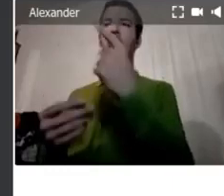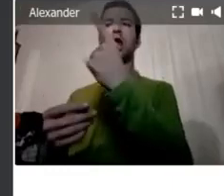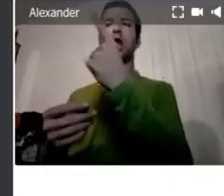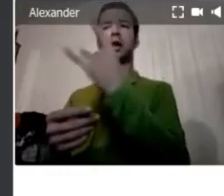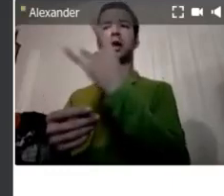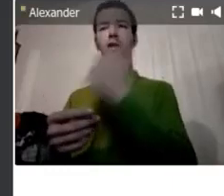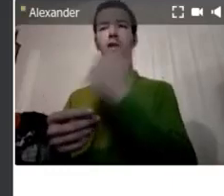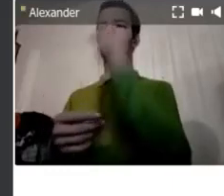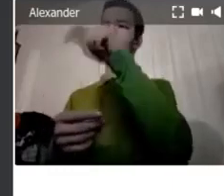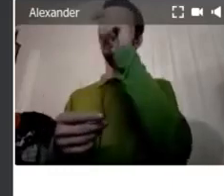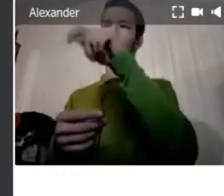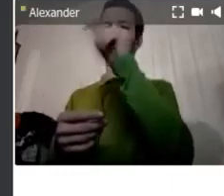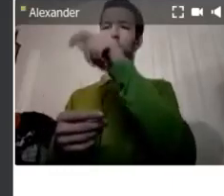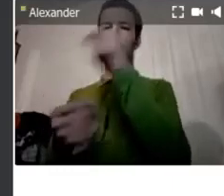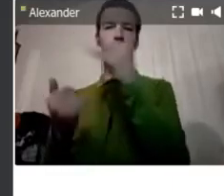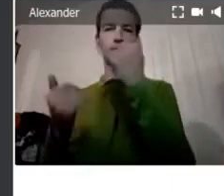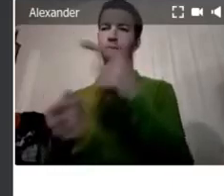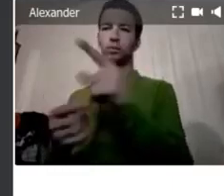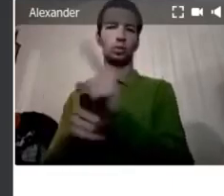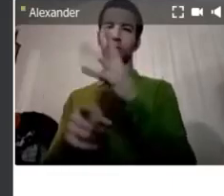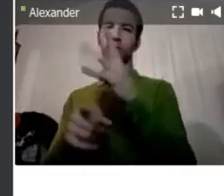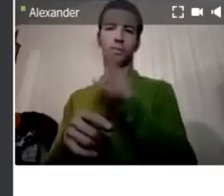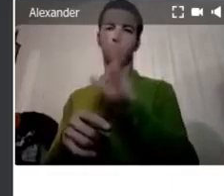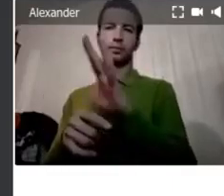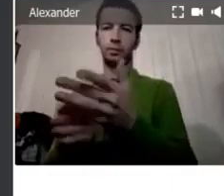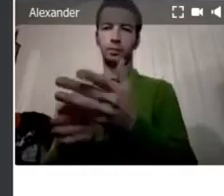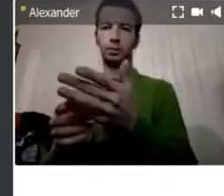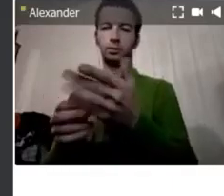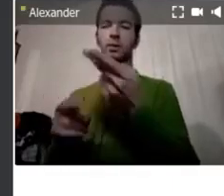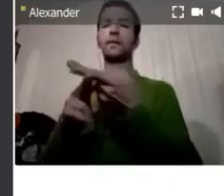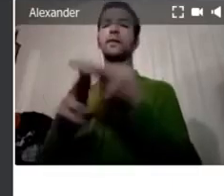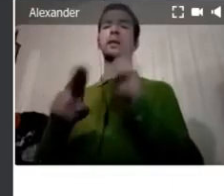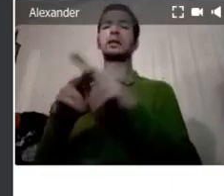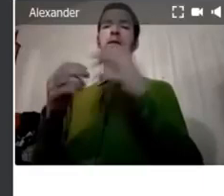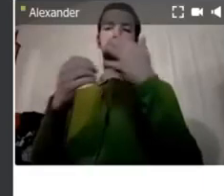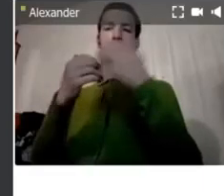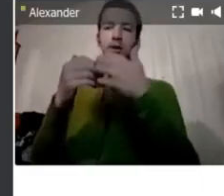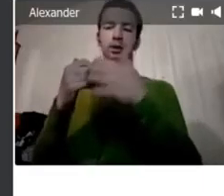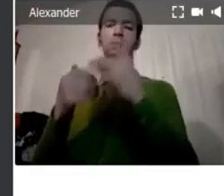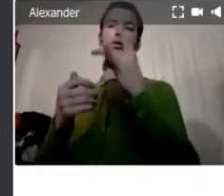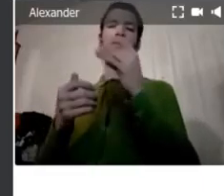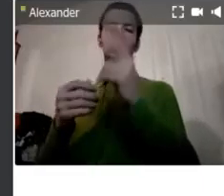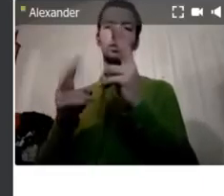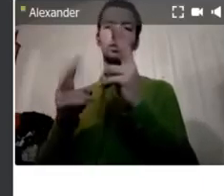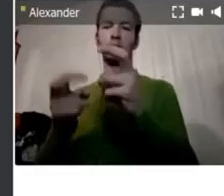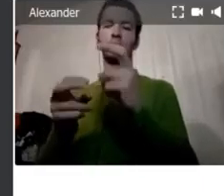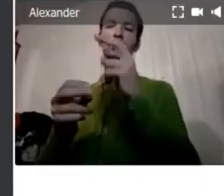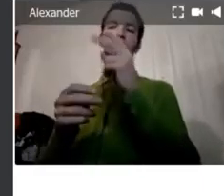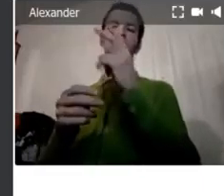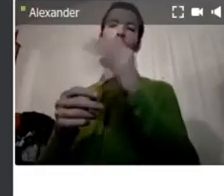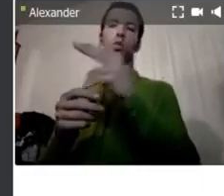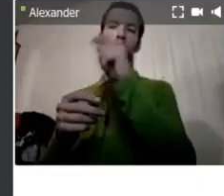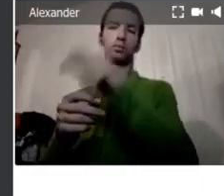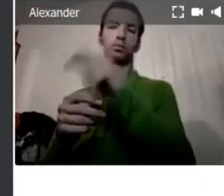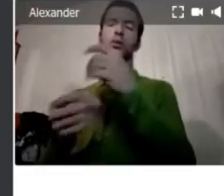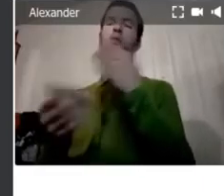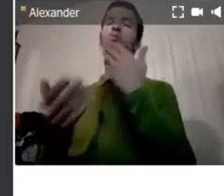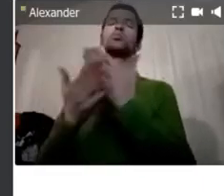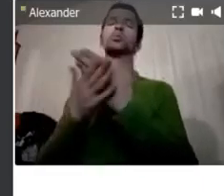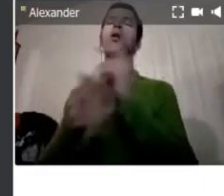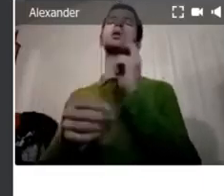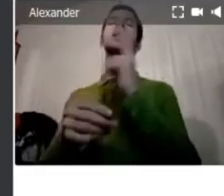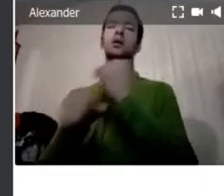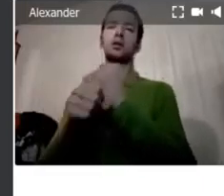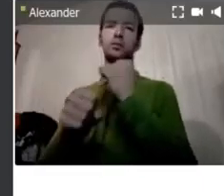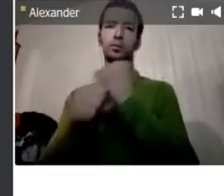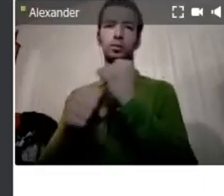через несколько лет, через пару лет, допустим, да, через 2-3 года. Как это работает? Вот, пожалуйста, смотрите,